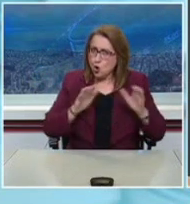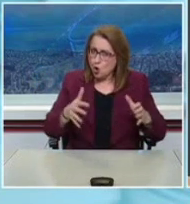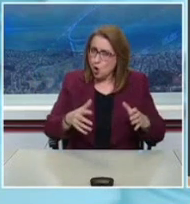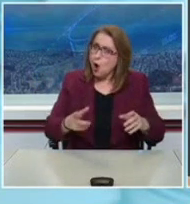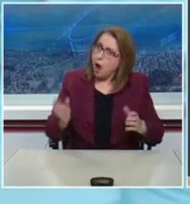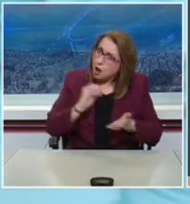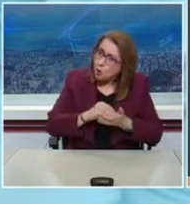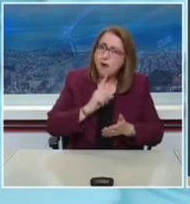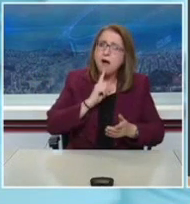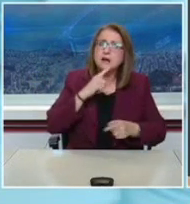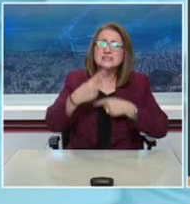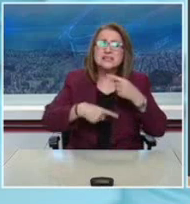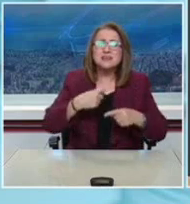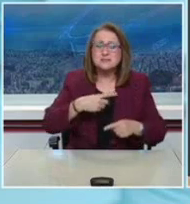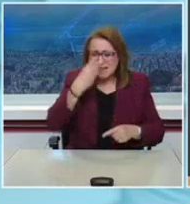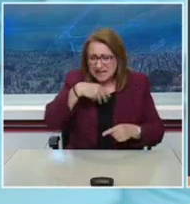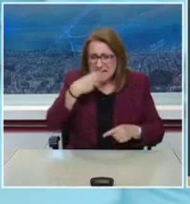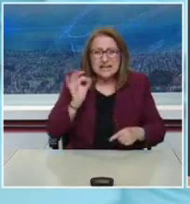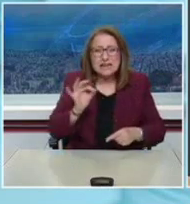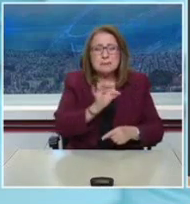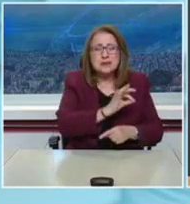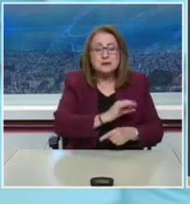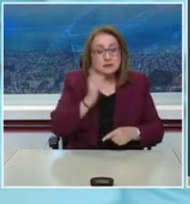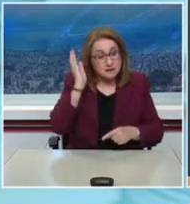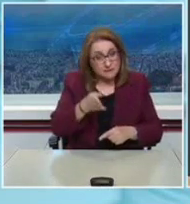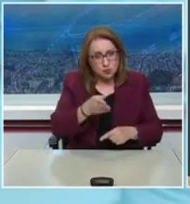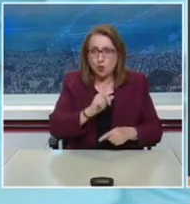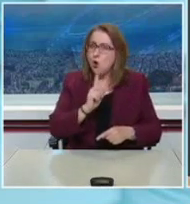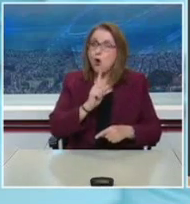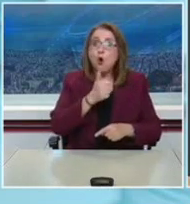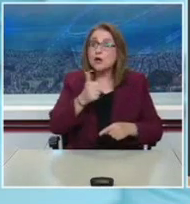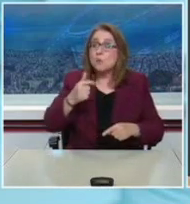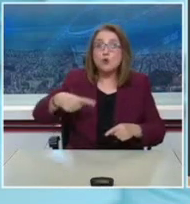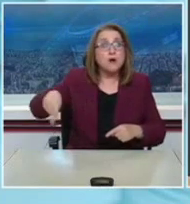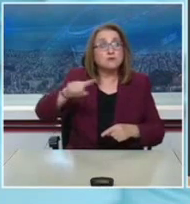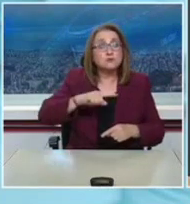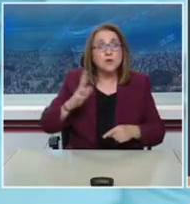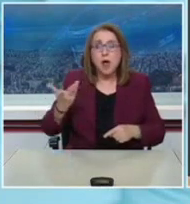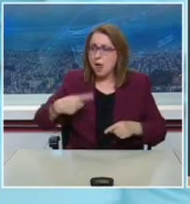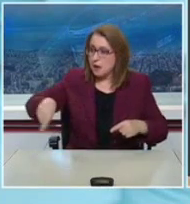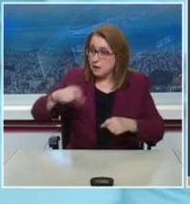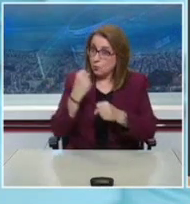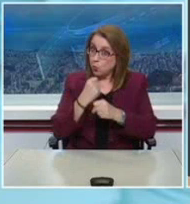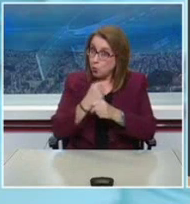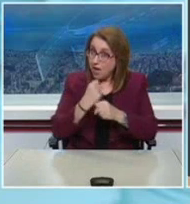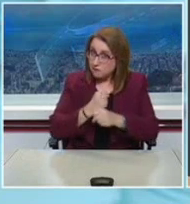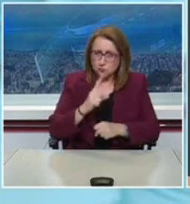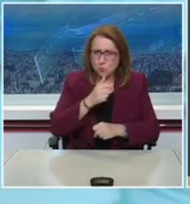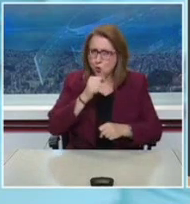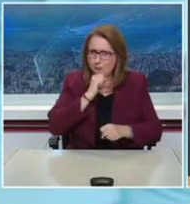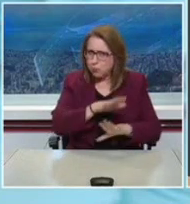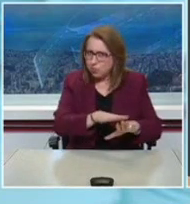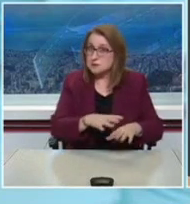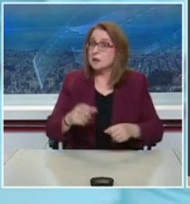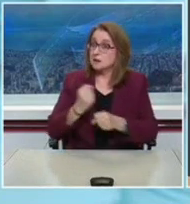γρίπης. Τα μέτρα αφορούν όχι μόνο αυτούς που μένουν εκεί, αλλά και τους επισκέπτες και τους εργαζόμενους. Περιλαμβάνεται